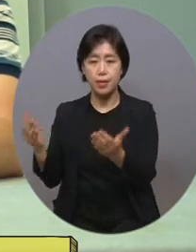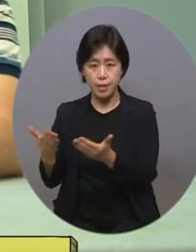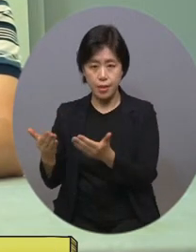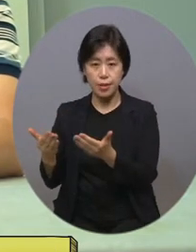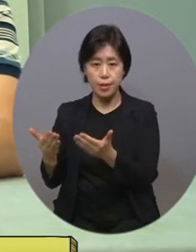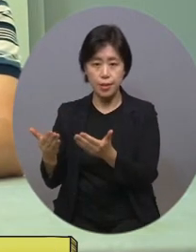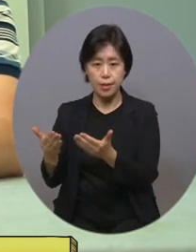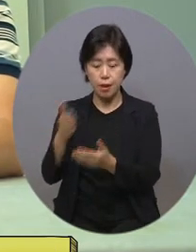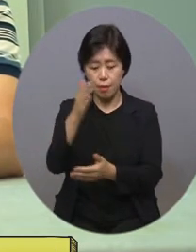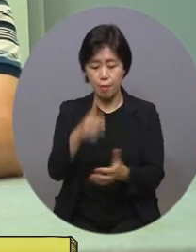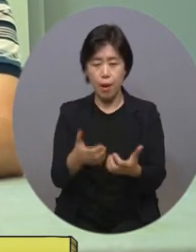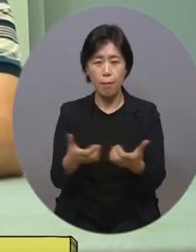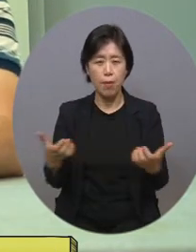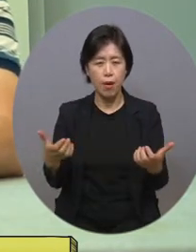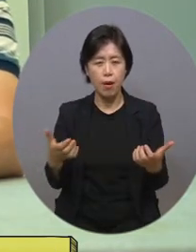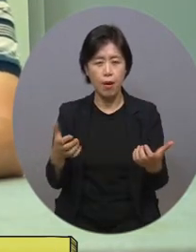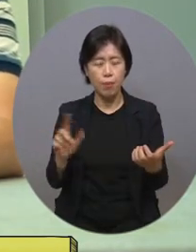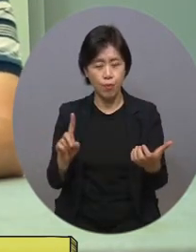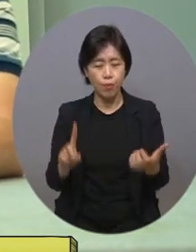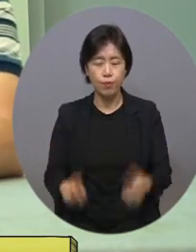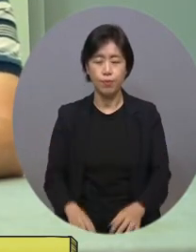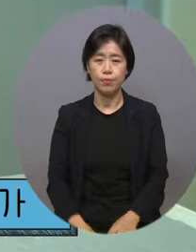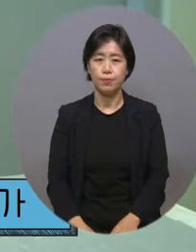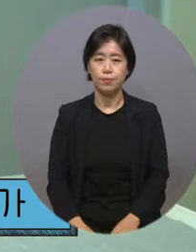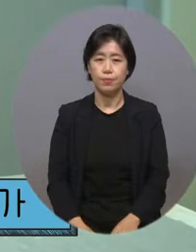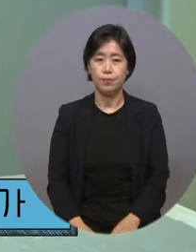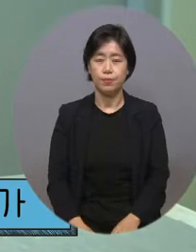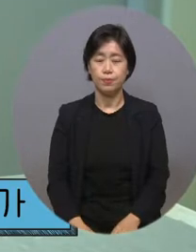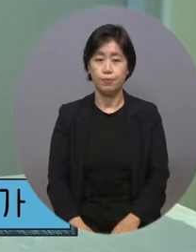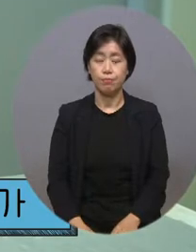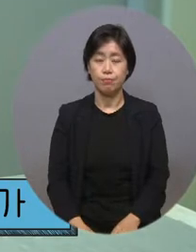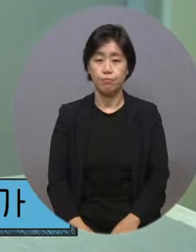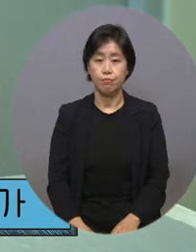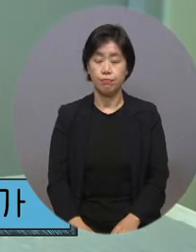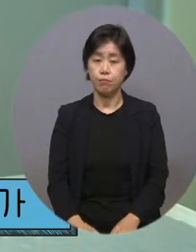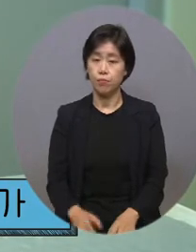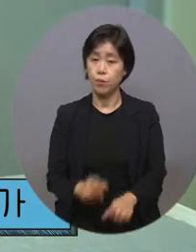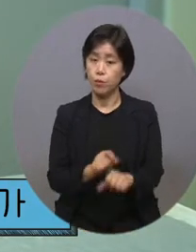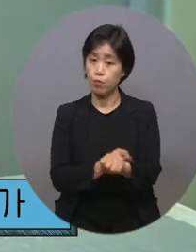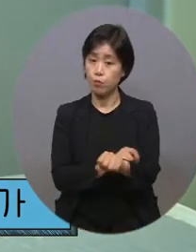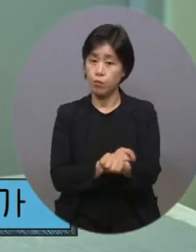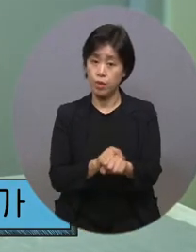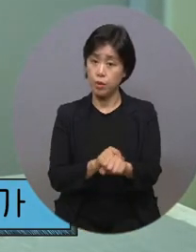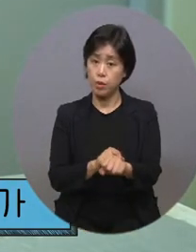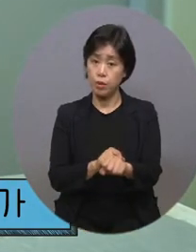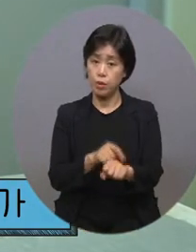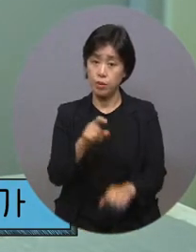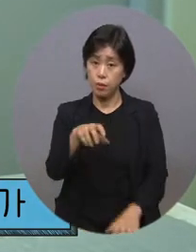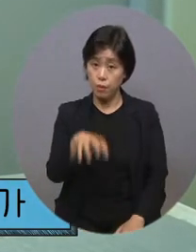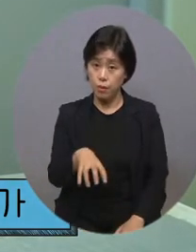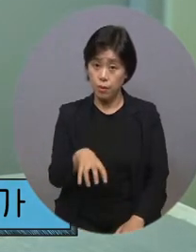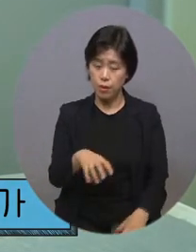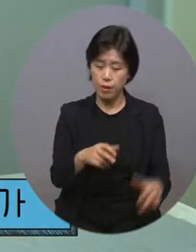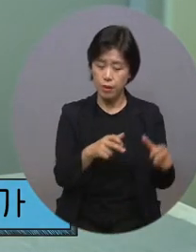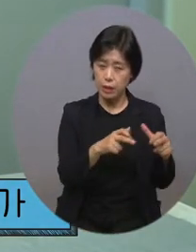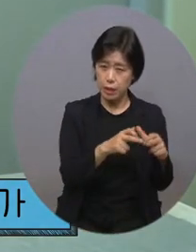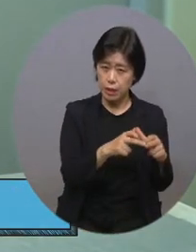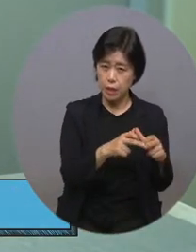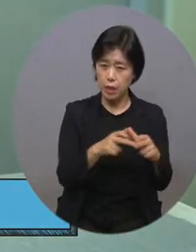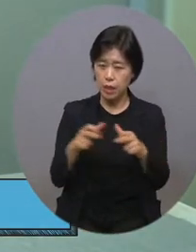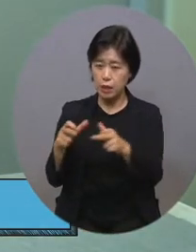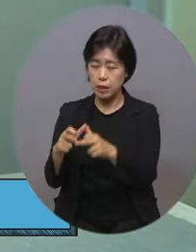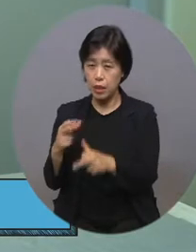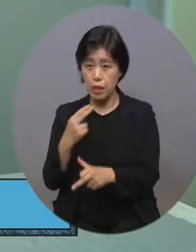직무들이 어떻게 나뉘는지도 설명을 부탁드릴게요. 특별히 저희의 경우에는 장애인과 비장애인의